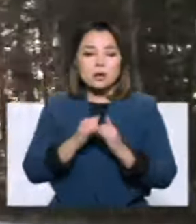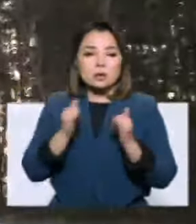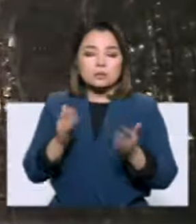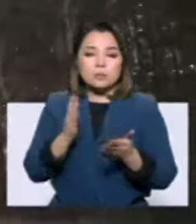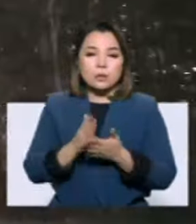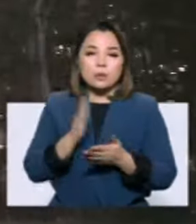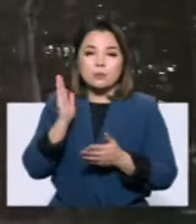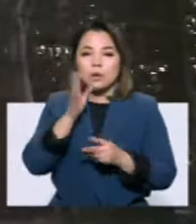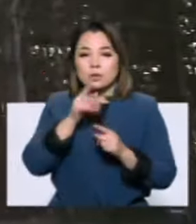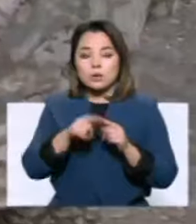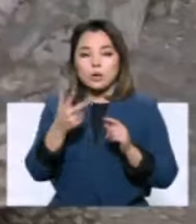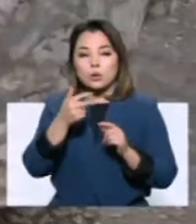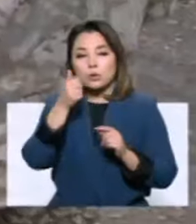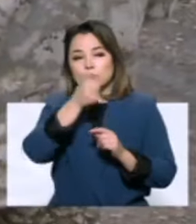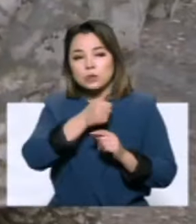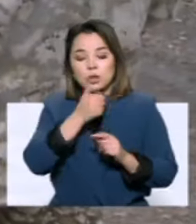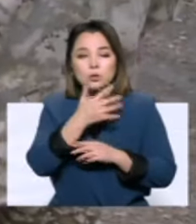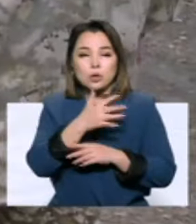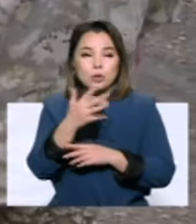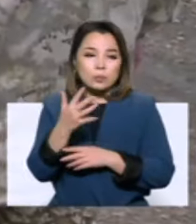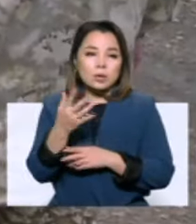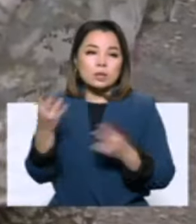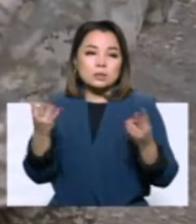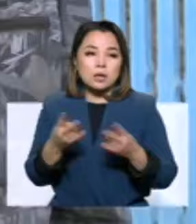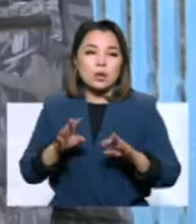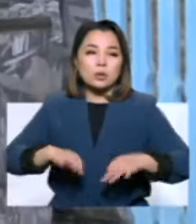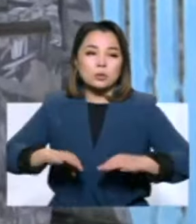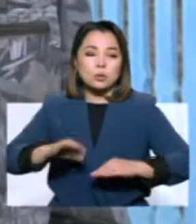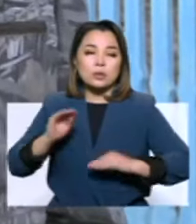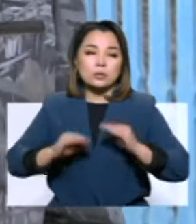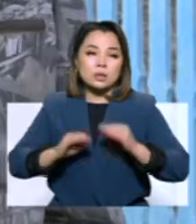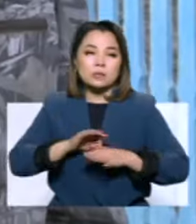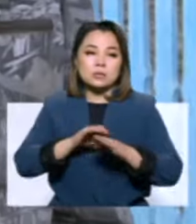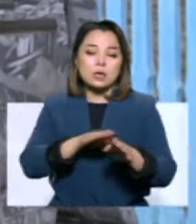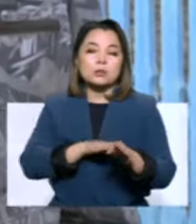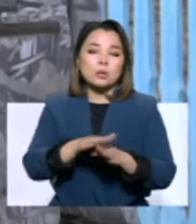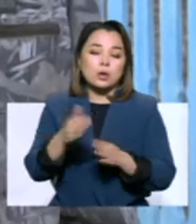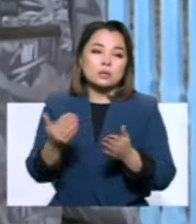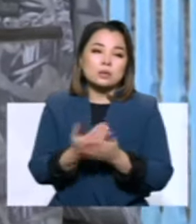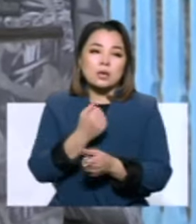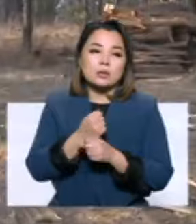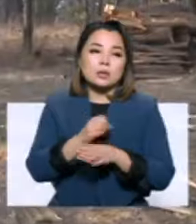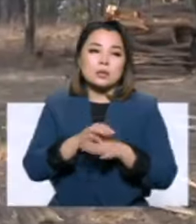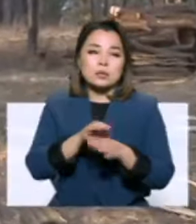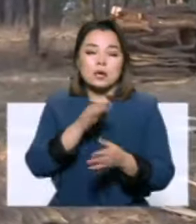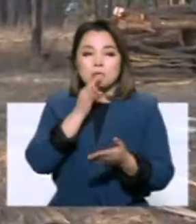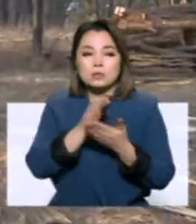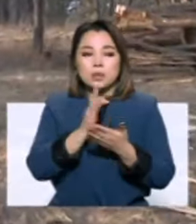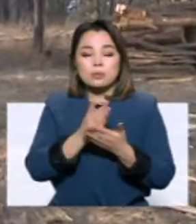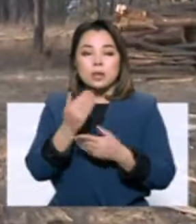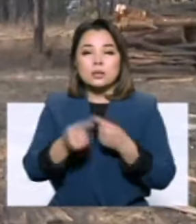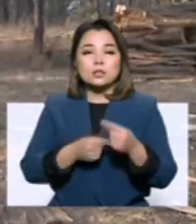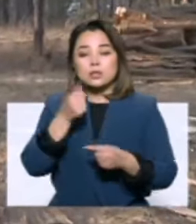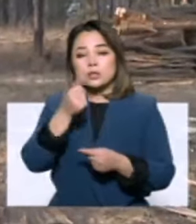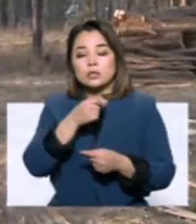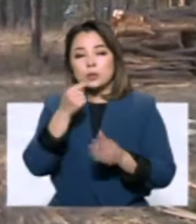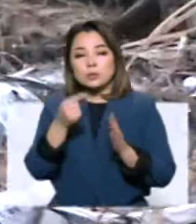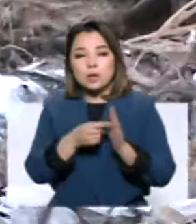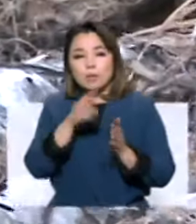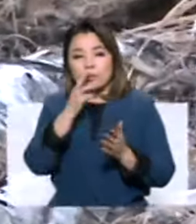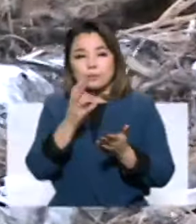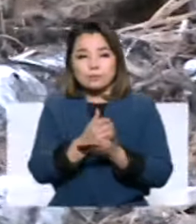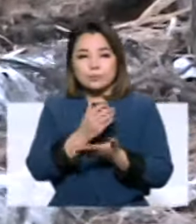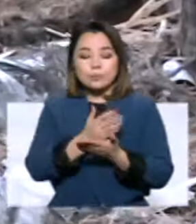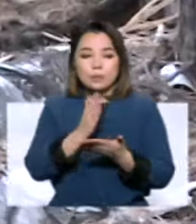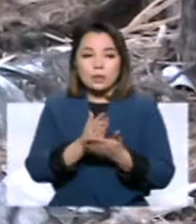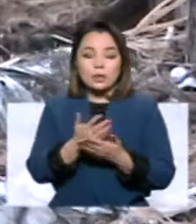болса, алдағы 3 жылда орманшыларға қажетті көлік пен құрал-жабдықтар толықтай жаңарады деп отыр жауаптылар. Келесі мәселе жалақы.